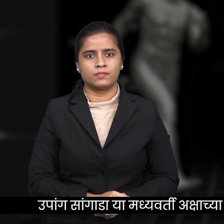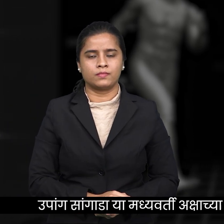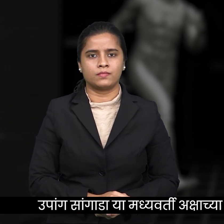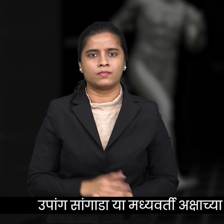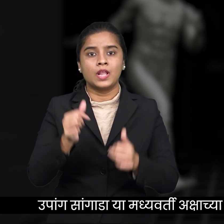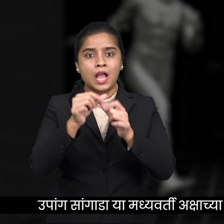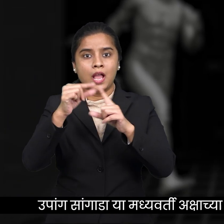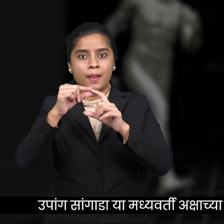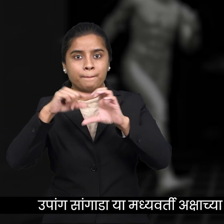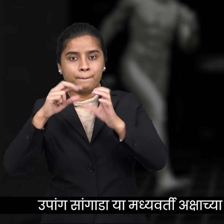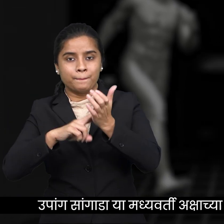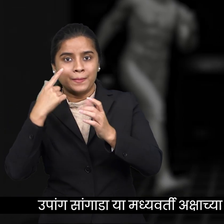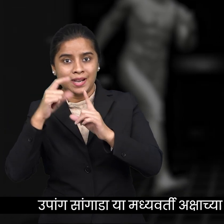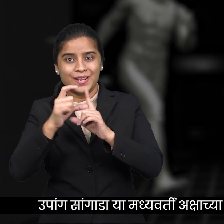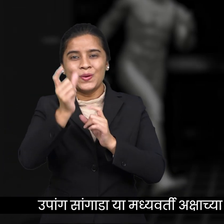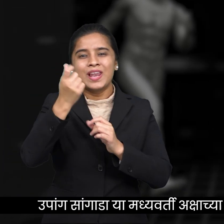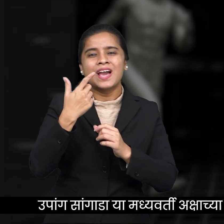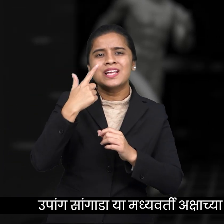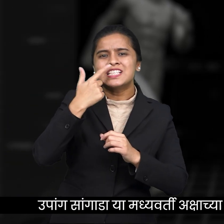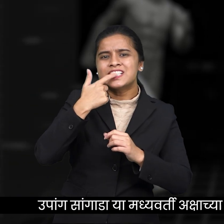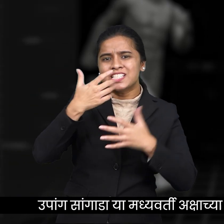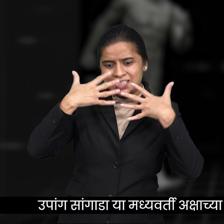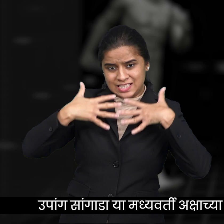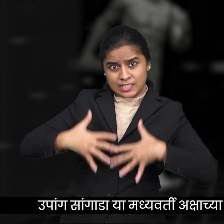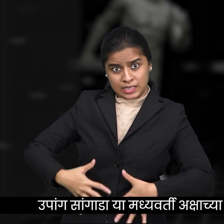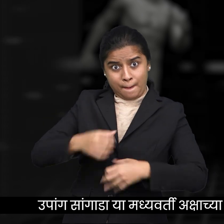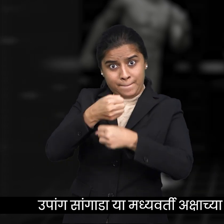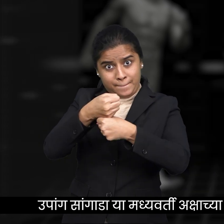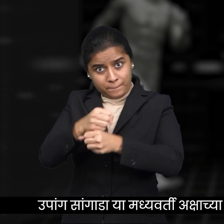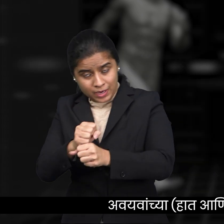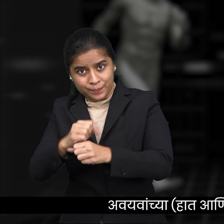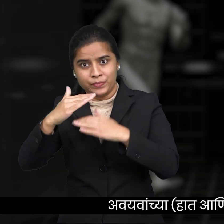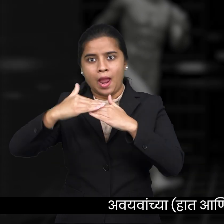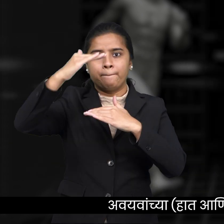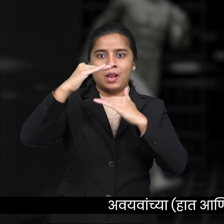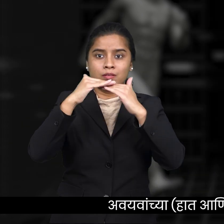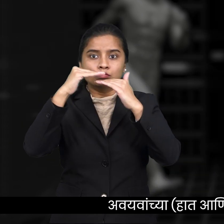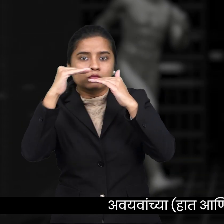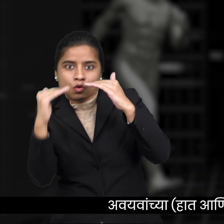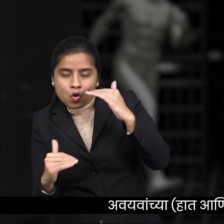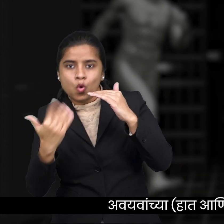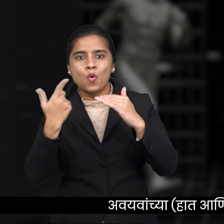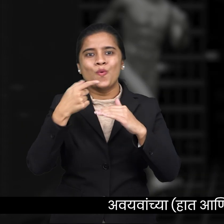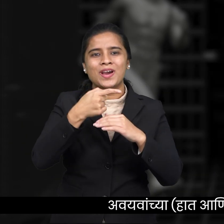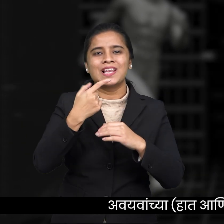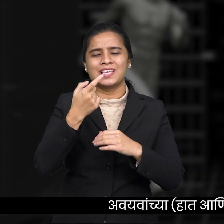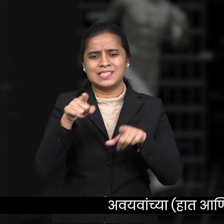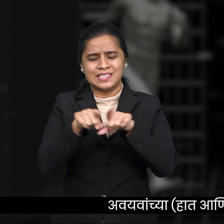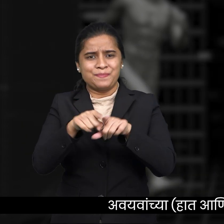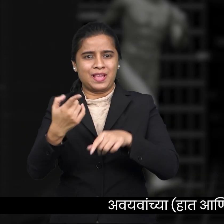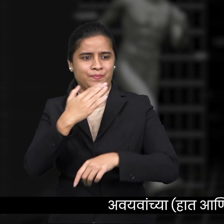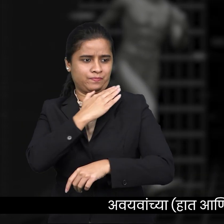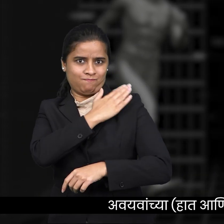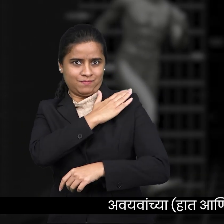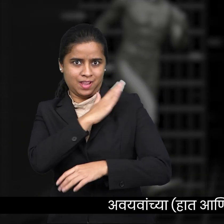उपांग सांगाडा या मध्यवर्ती अक्षाच्या दोन्ही बाजूला असलेल्या वरच्या आणि खालच्या अवयवांच्या हात आणि पाय हाडांपासून